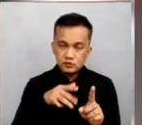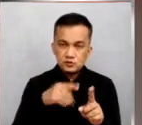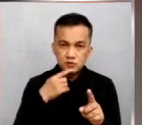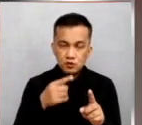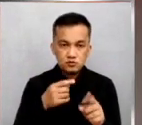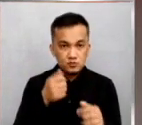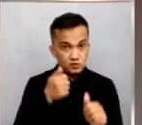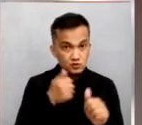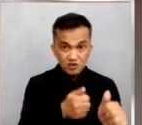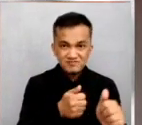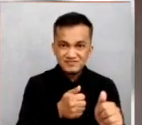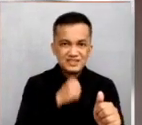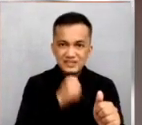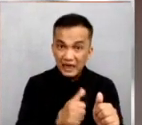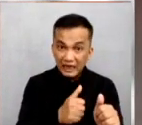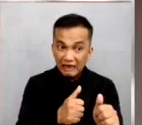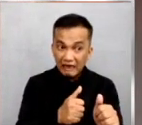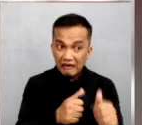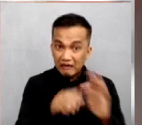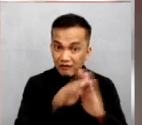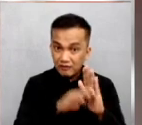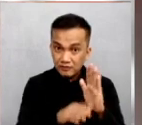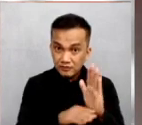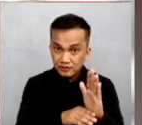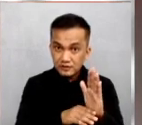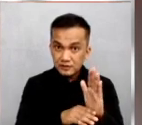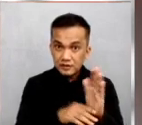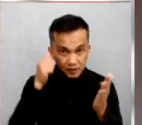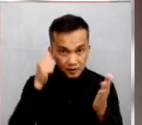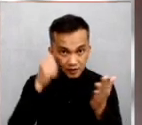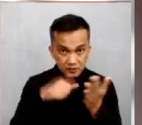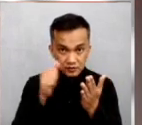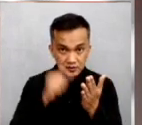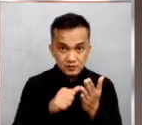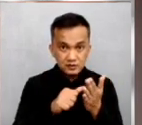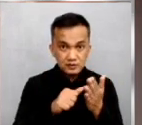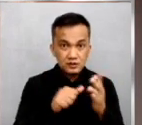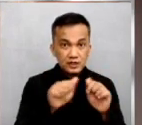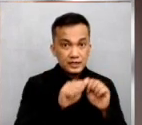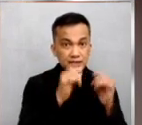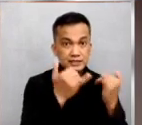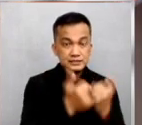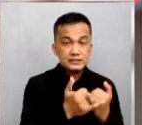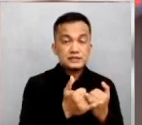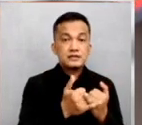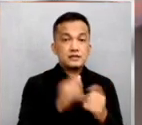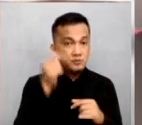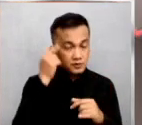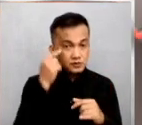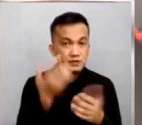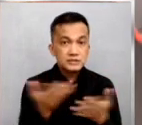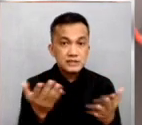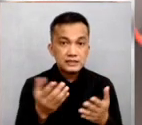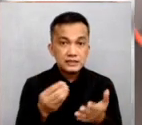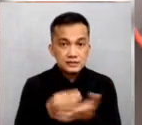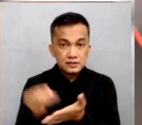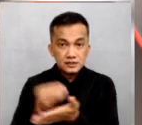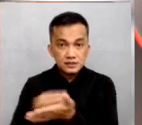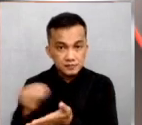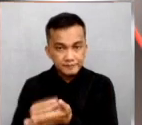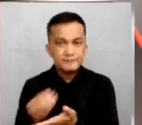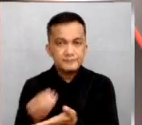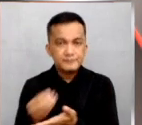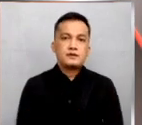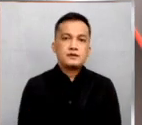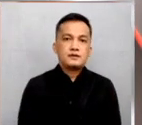mga panuntunan sa pag-o-audit ang mga ahensya ng gobyerno at kung saan ginagamit ng mga ito ang kanilang pondo. Pero